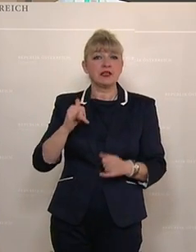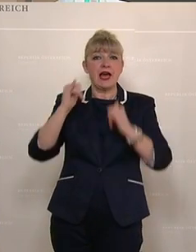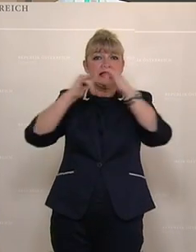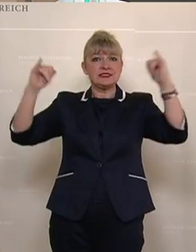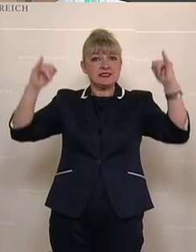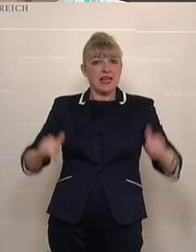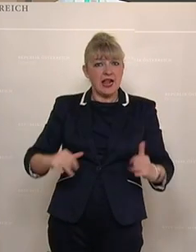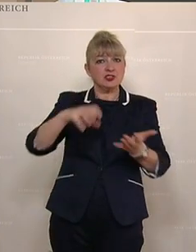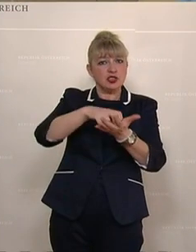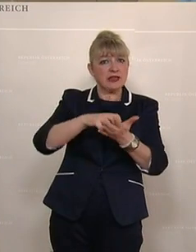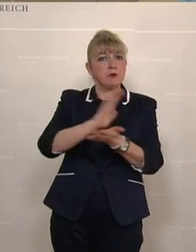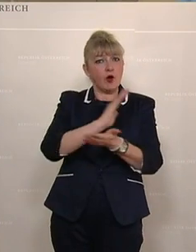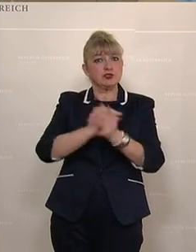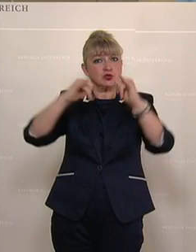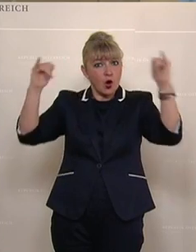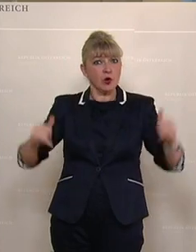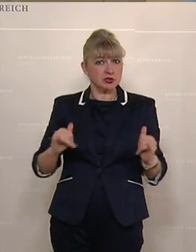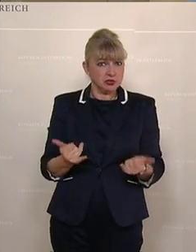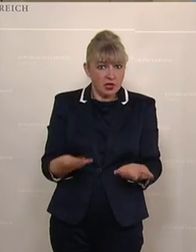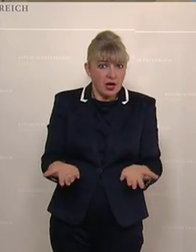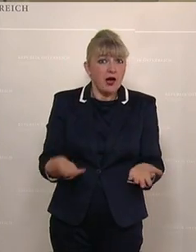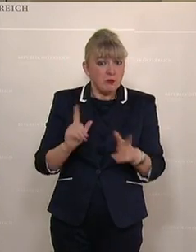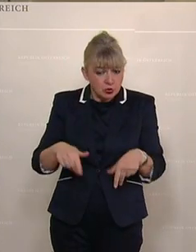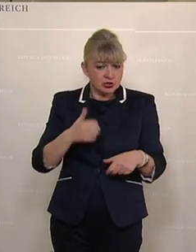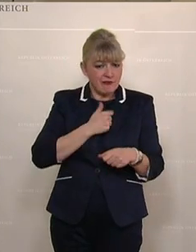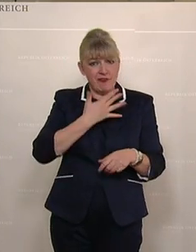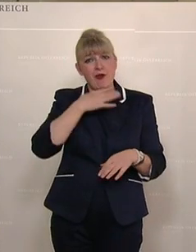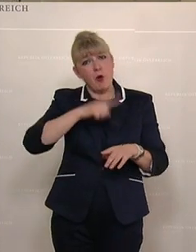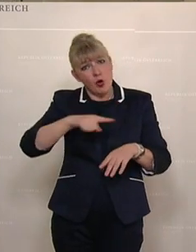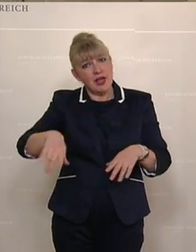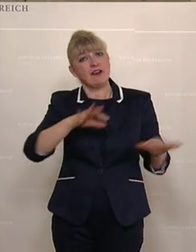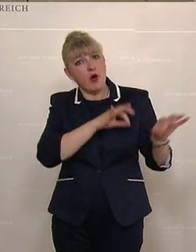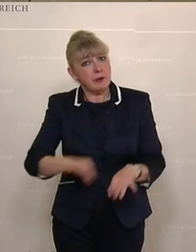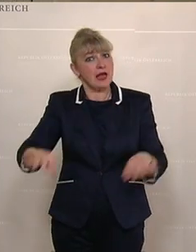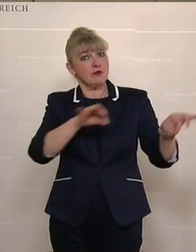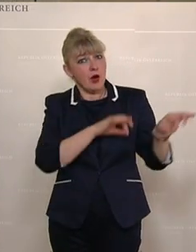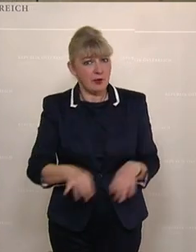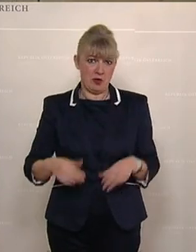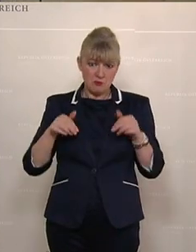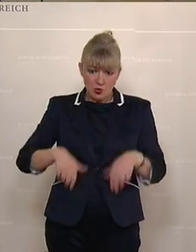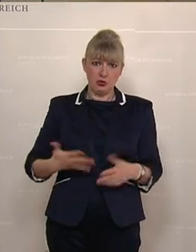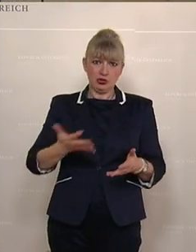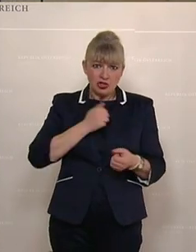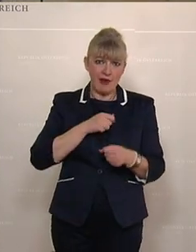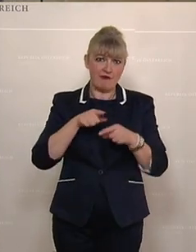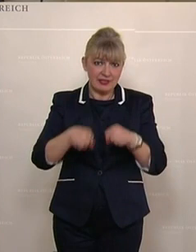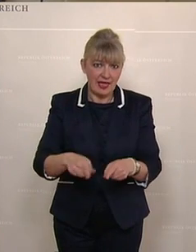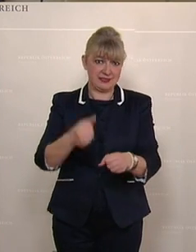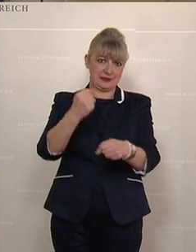Zeltstätten, provisorischen Städten, es müsste doch gelingen, nach so vielen Monaten Vorbereitungszeit, das